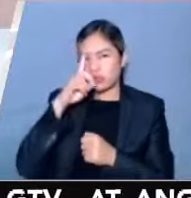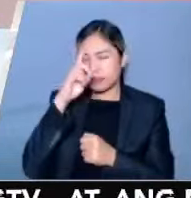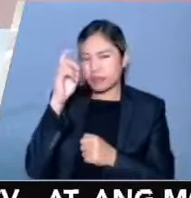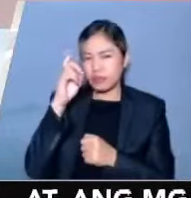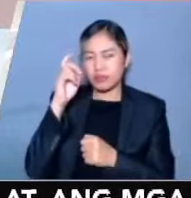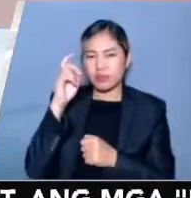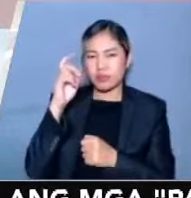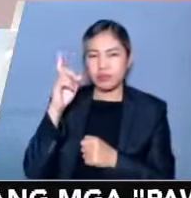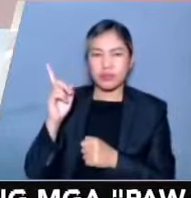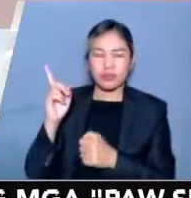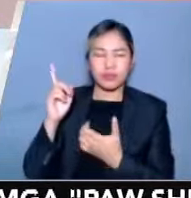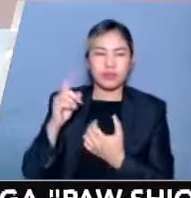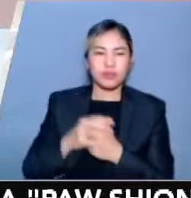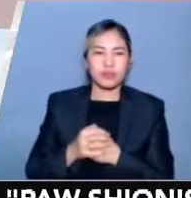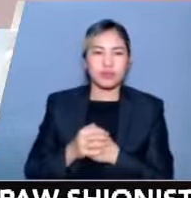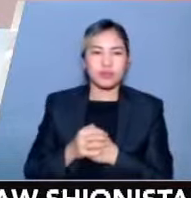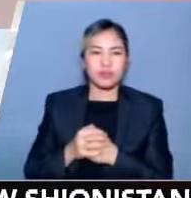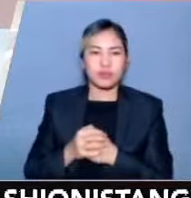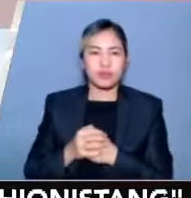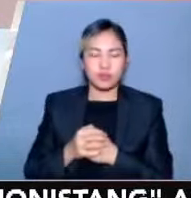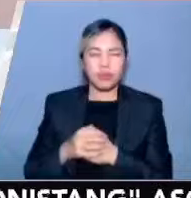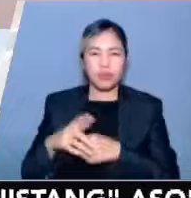dahil dito kay Leon, ano?